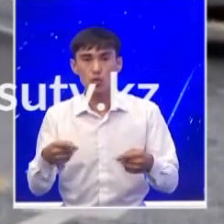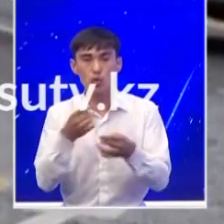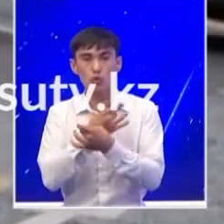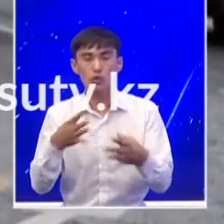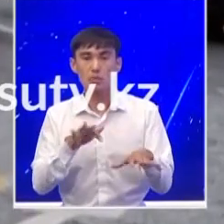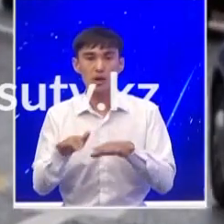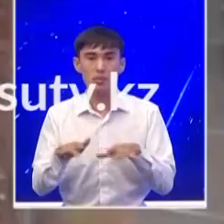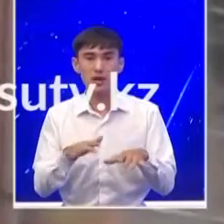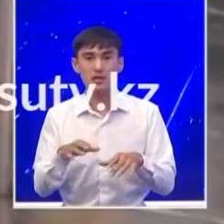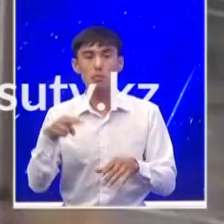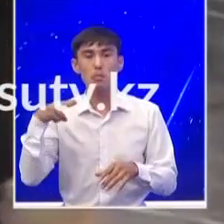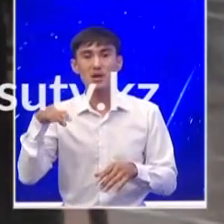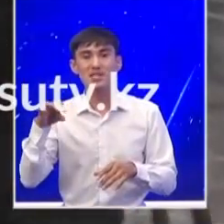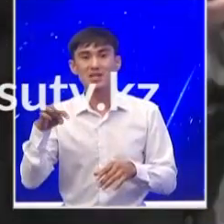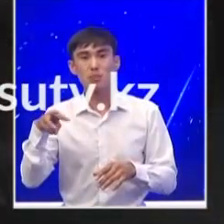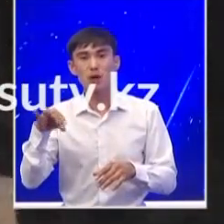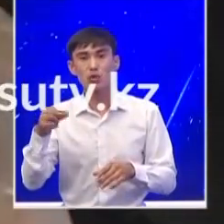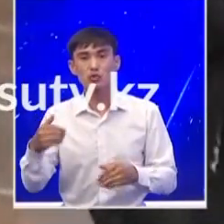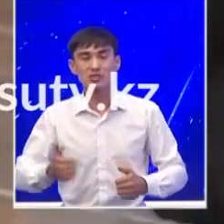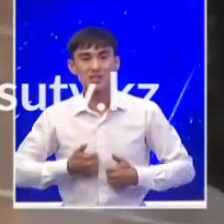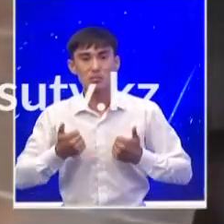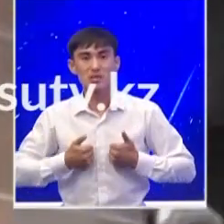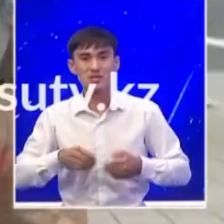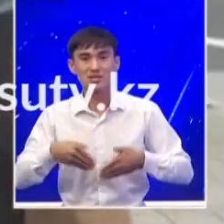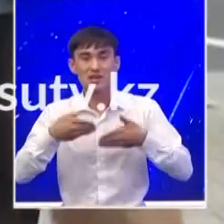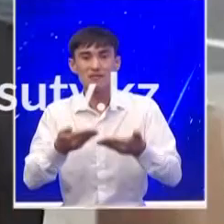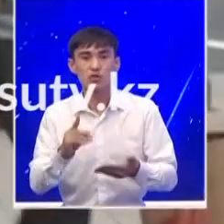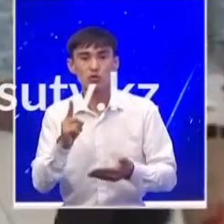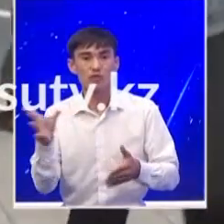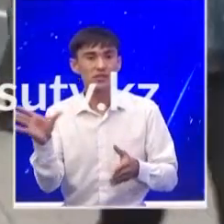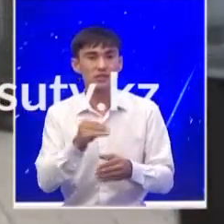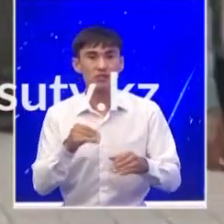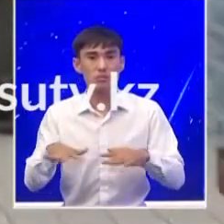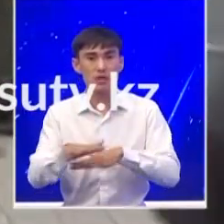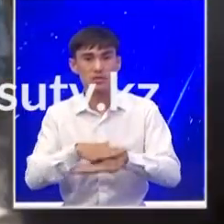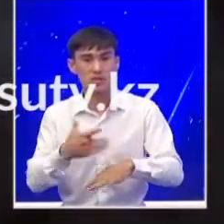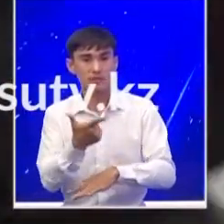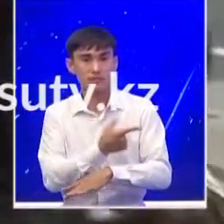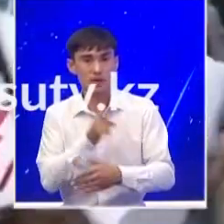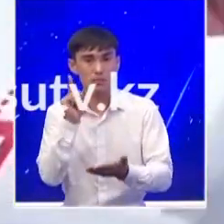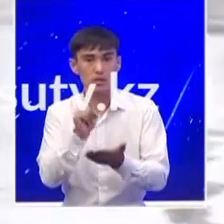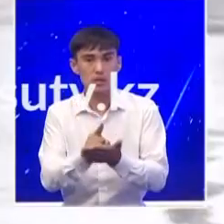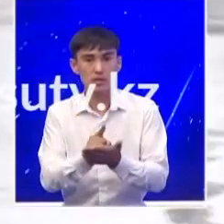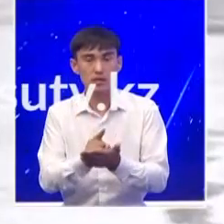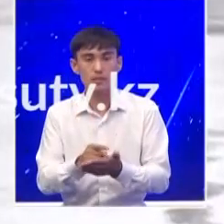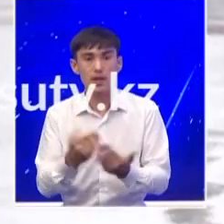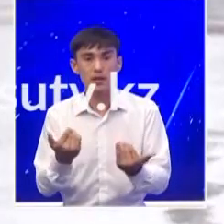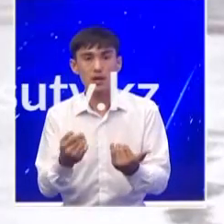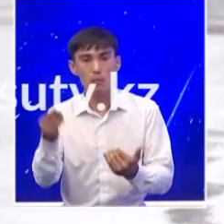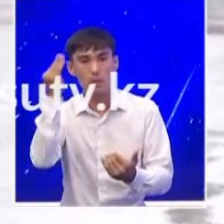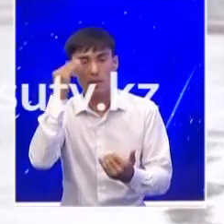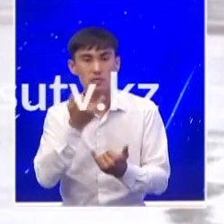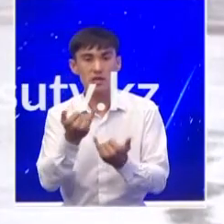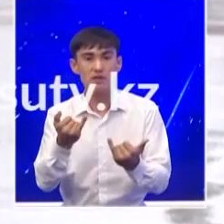Президент Макрон заявил, что стремится к вакцинации всего населения, не употребив определение «обязательной». Однако, по мнению